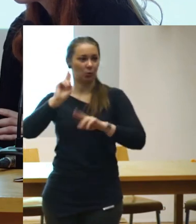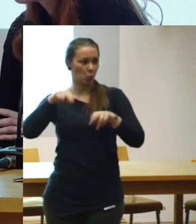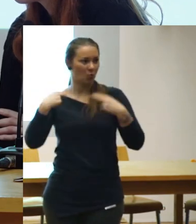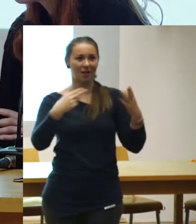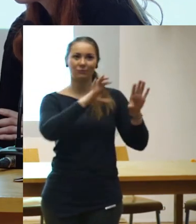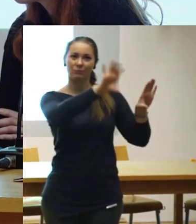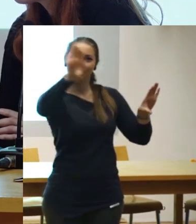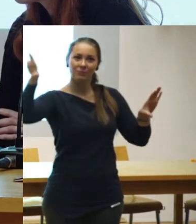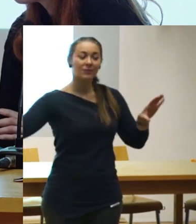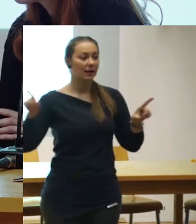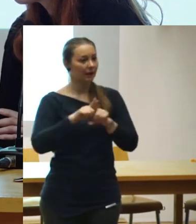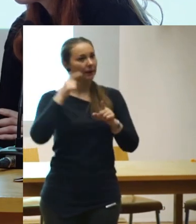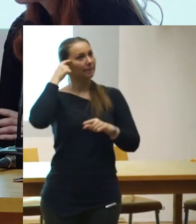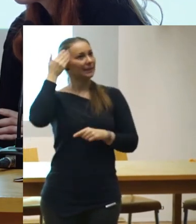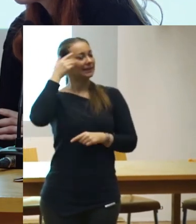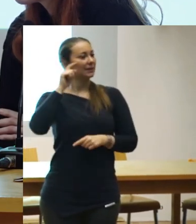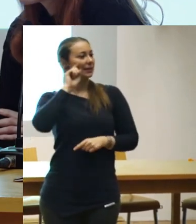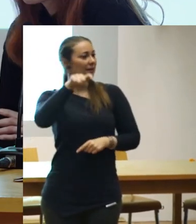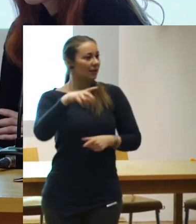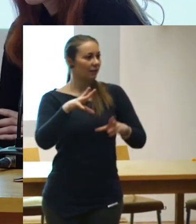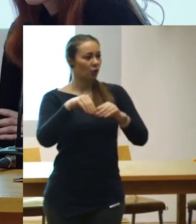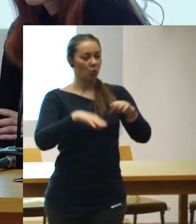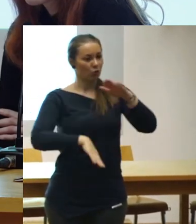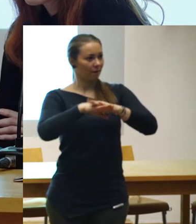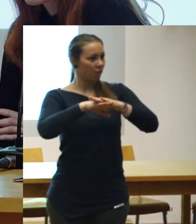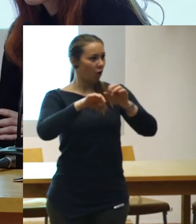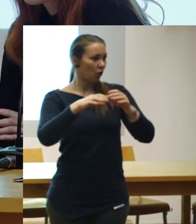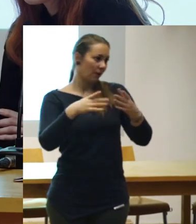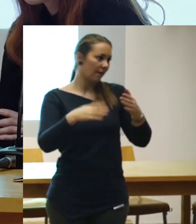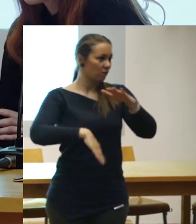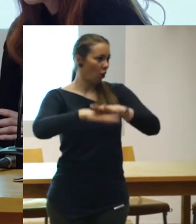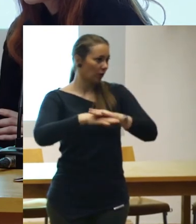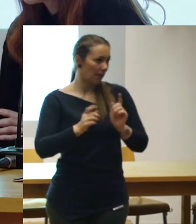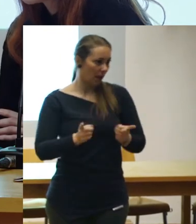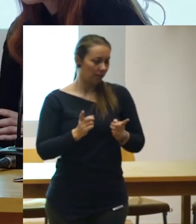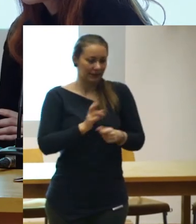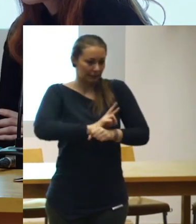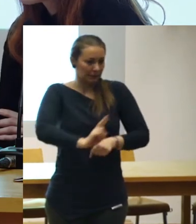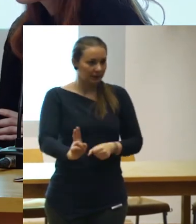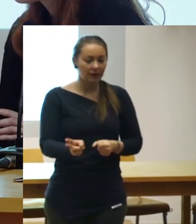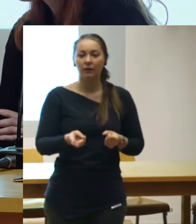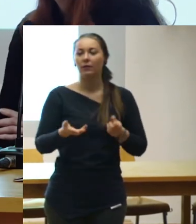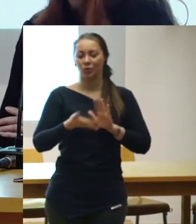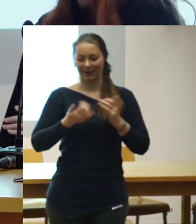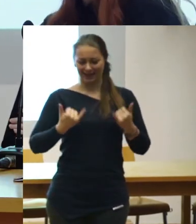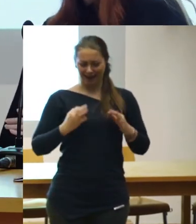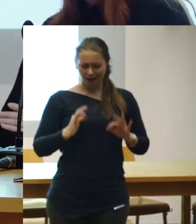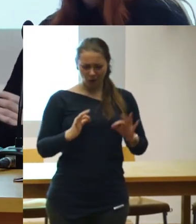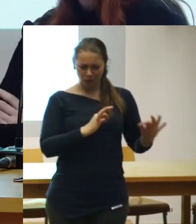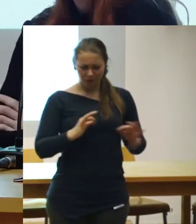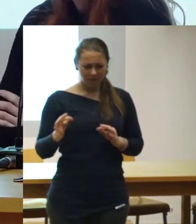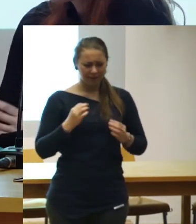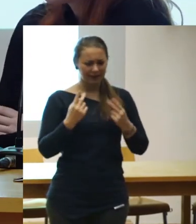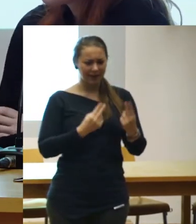byly naplněné ty kvóty, aby bylo to genderově vyvážené. Teď například připravujeme výstavu Kateřině